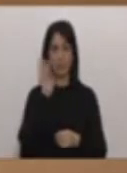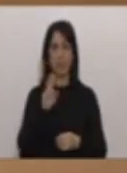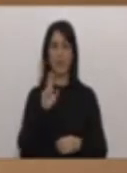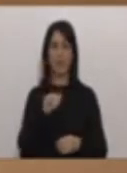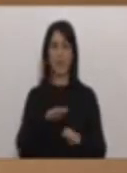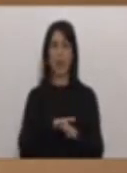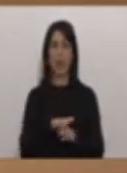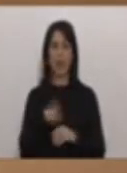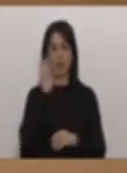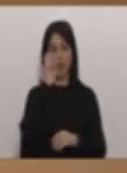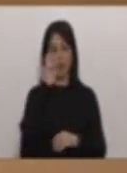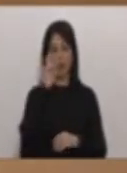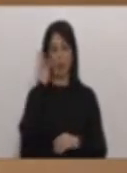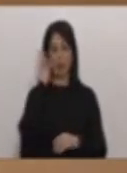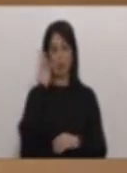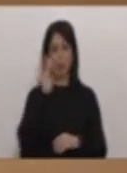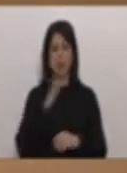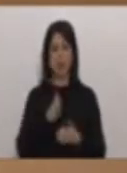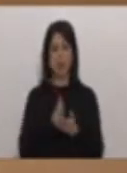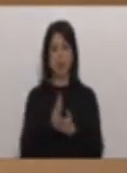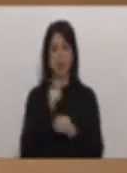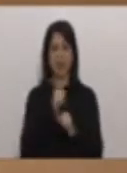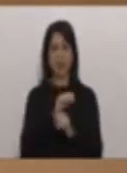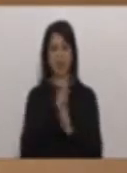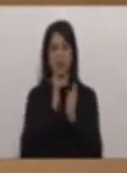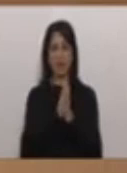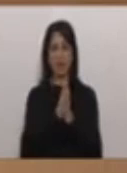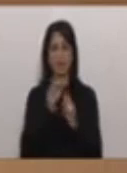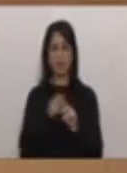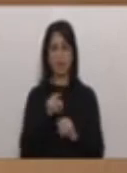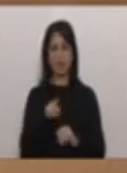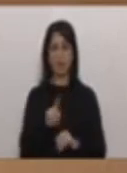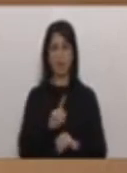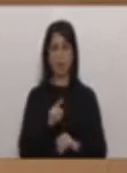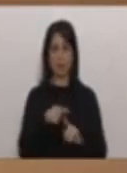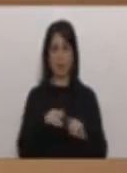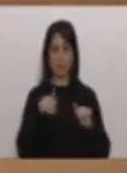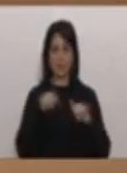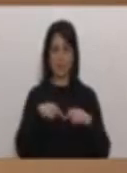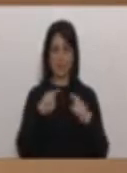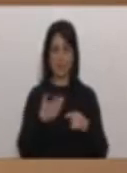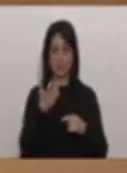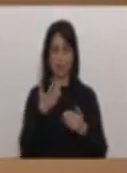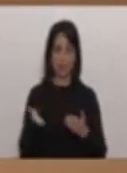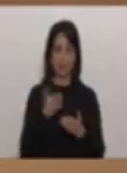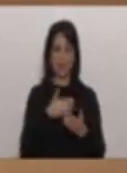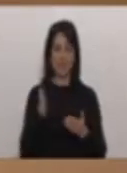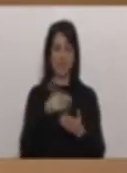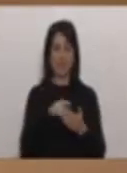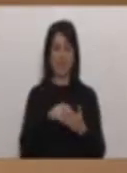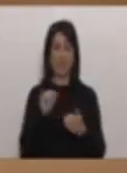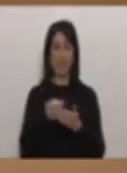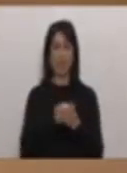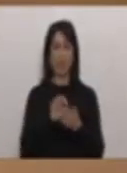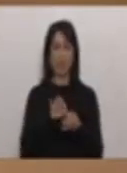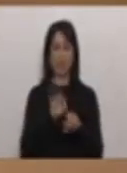აღმასრულებელი ხელისუფლების დიპლომატიური ფლანგი აკეთებს აბსოლუტურად ყველაფერს იმისთვის, რომ აი ეს გადაცემული 500 გვერდიანი დოკუმენტი კიდევ უფრო